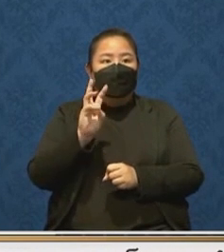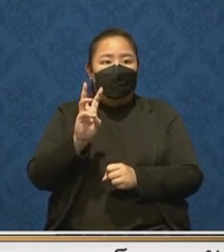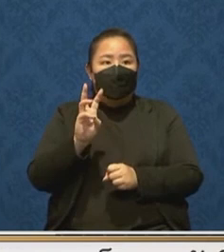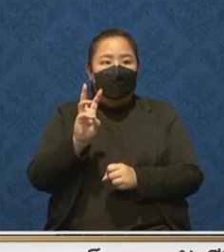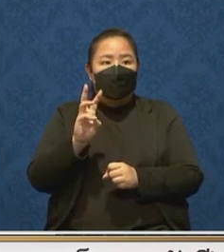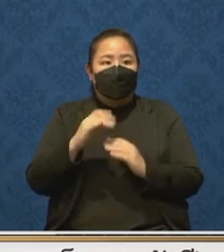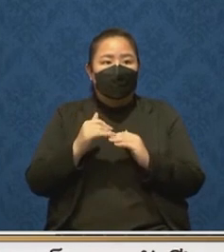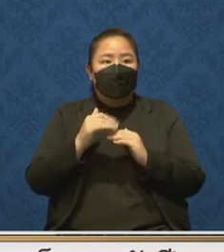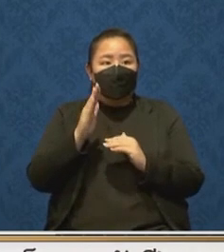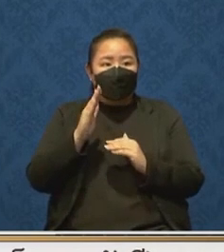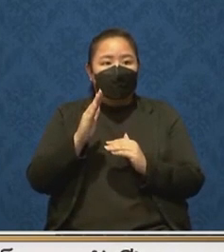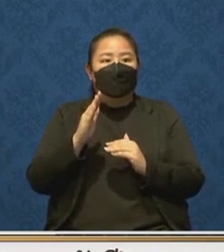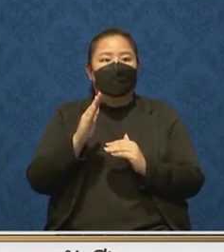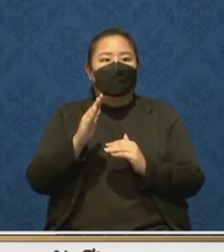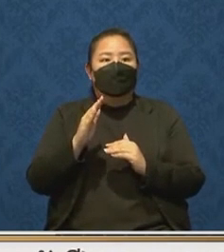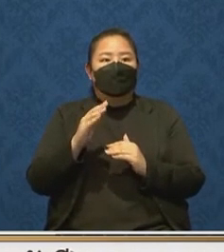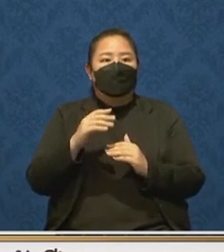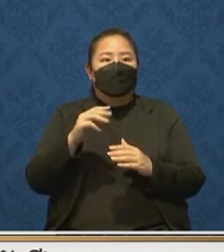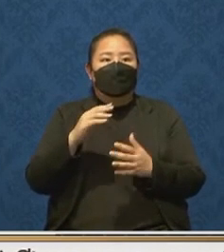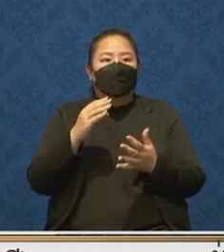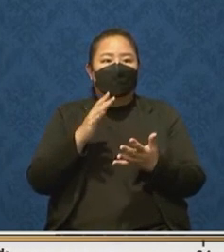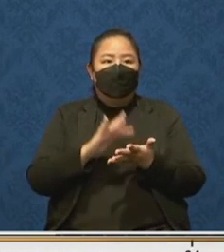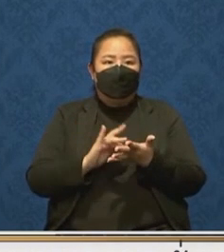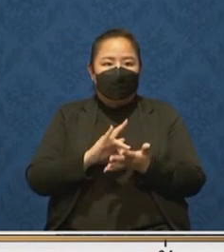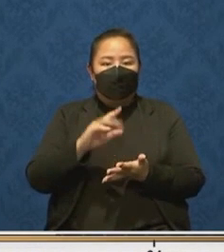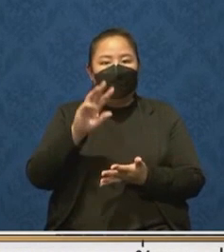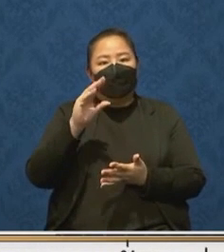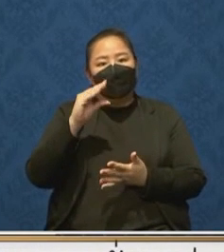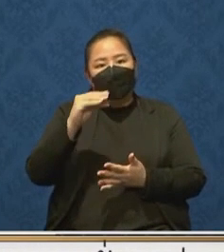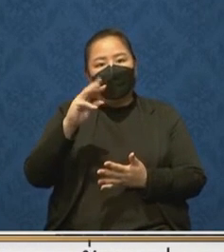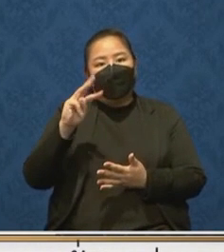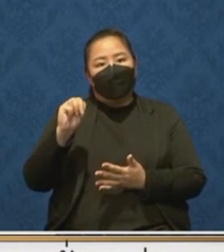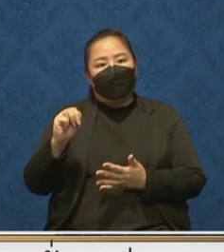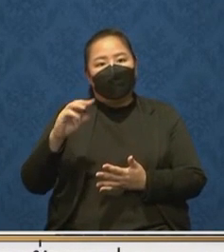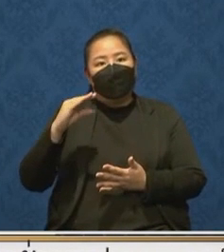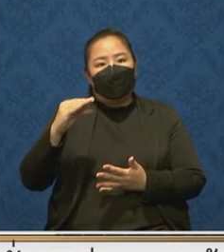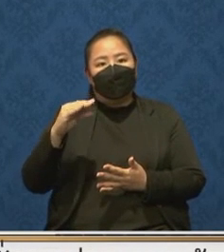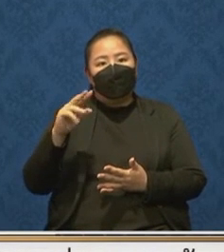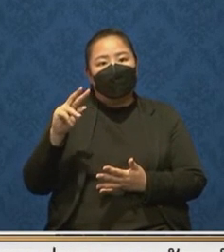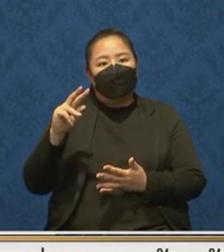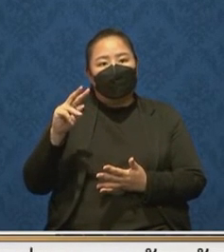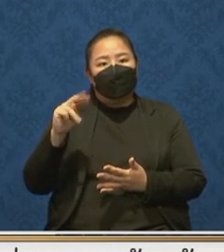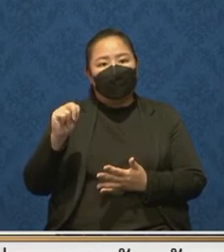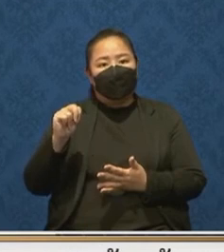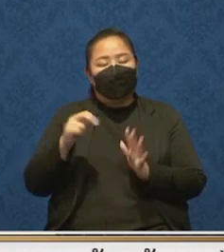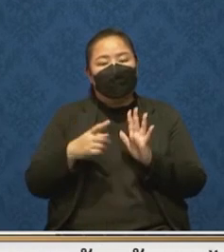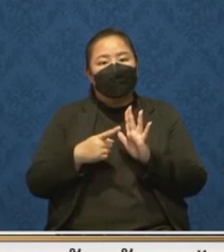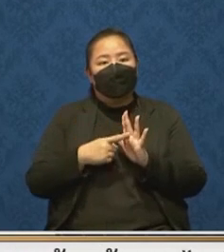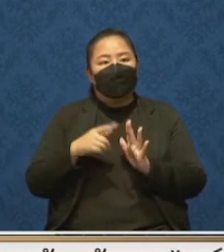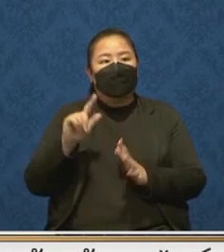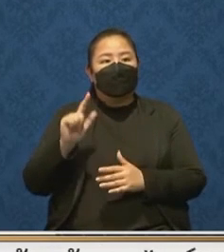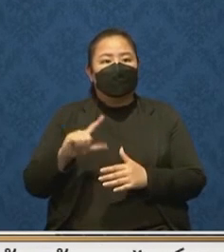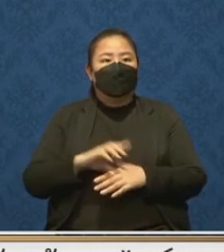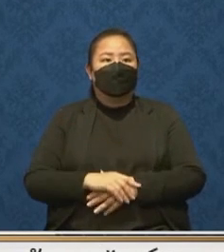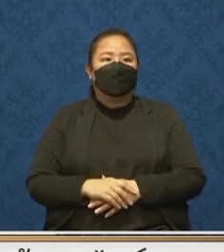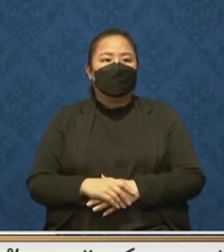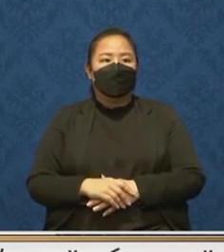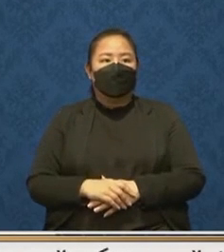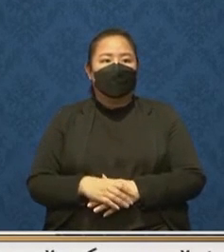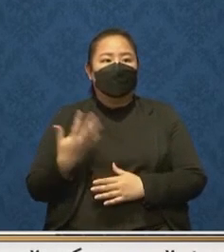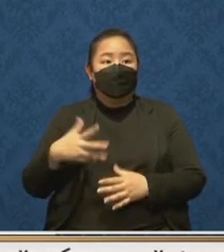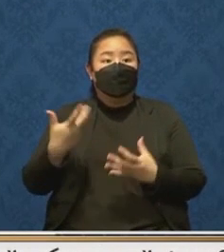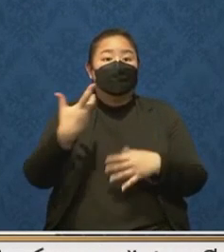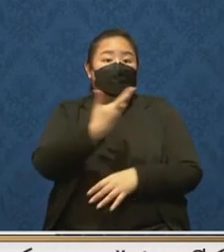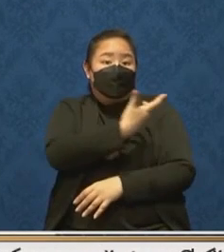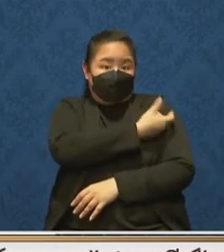ไม่รู้นะครับแต่ได้ยาโนุพิราเวีร์ต่ไปครับต่ไปจะพูดถึงวัคซีน